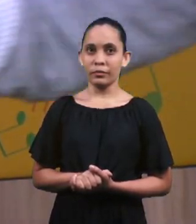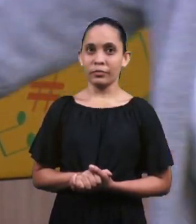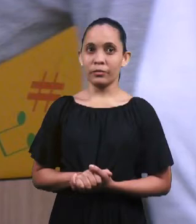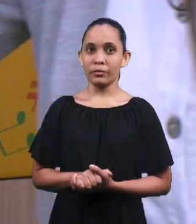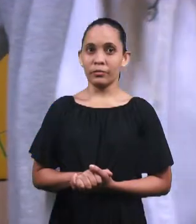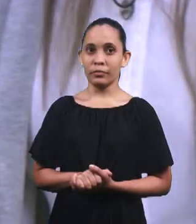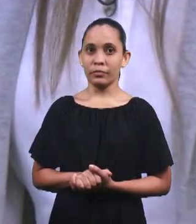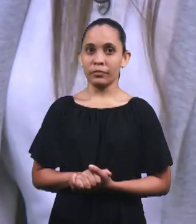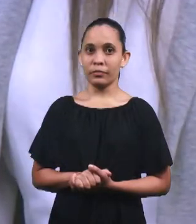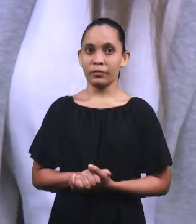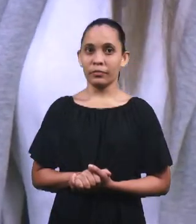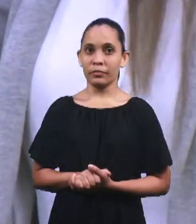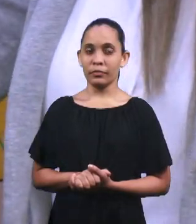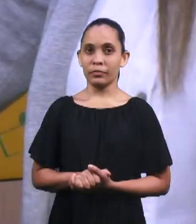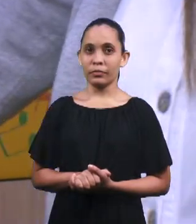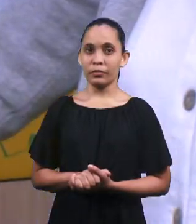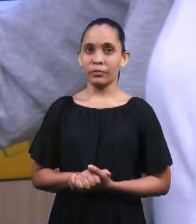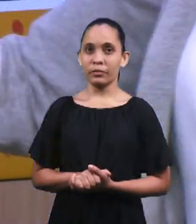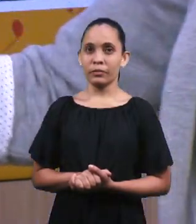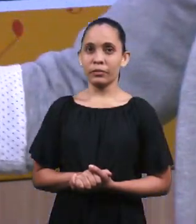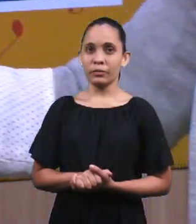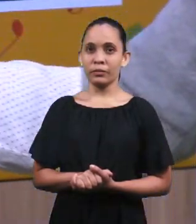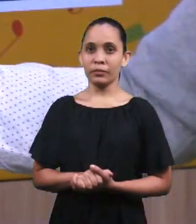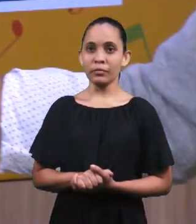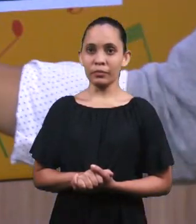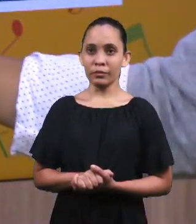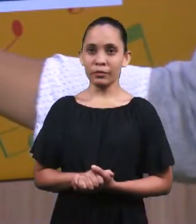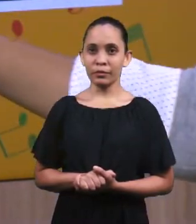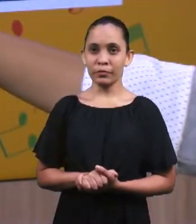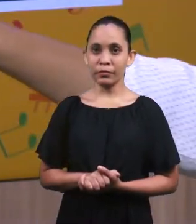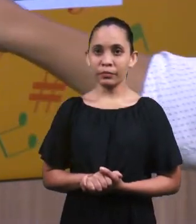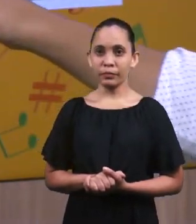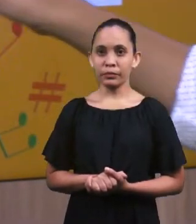mi. Dó, ré, mi, sol,